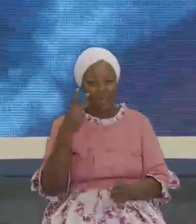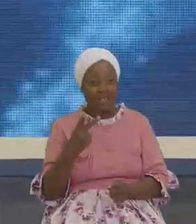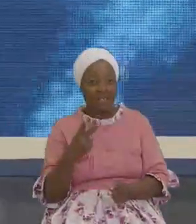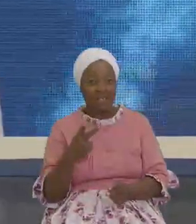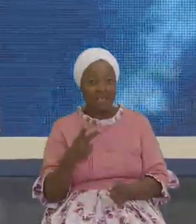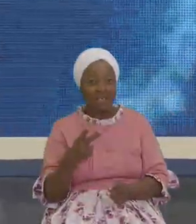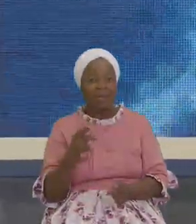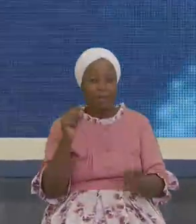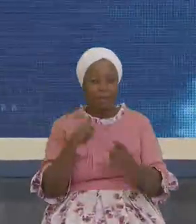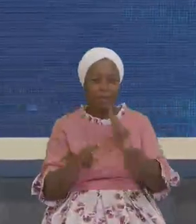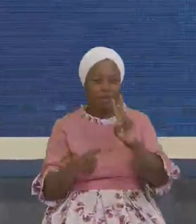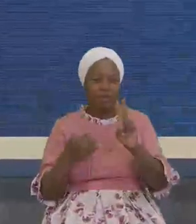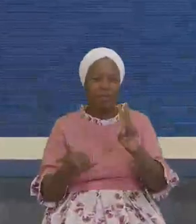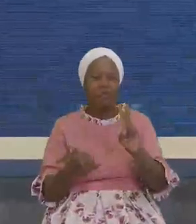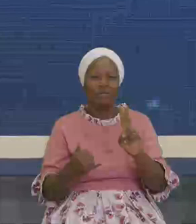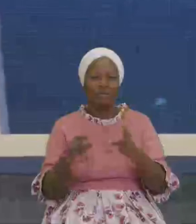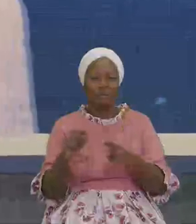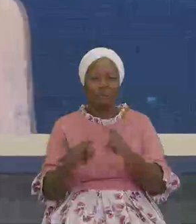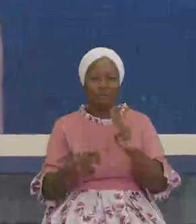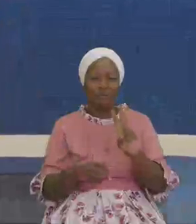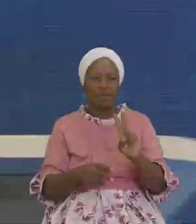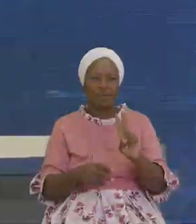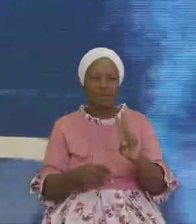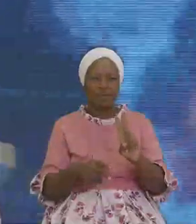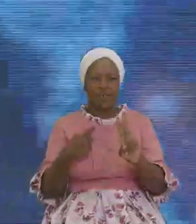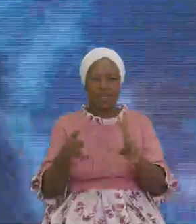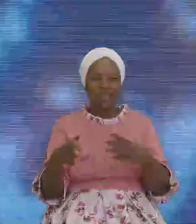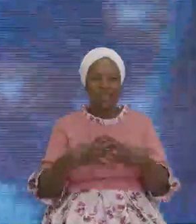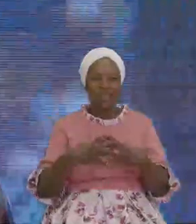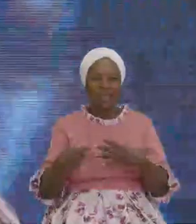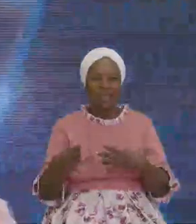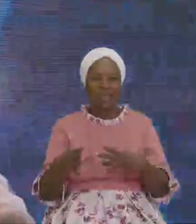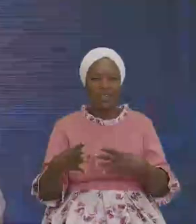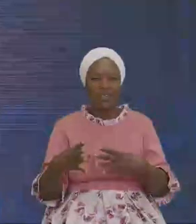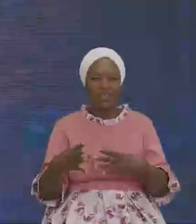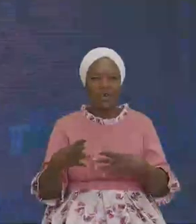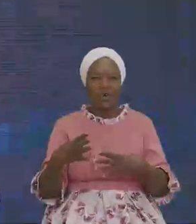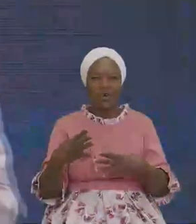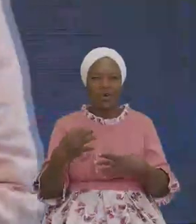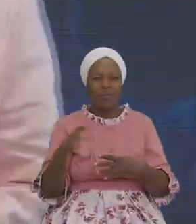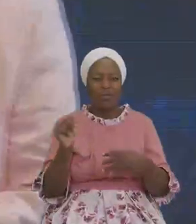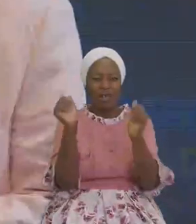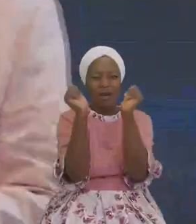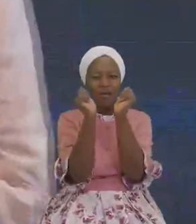Voyons mon deuxième point maintenant. La cage de la vie abîmée.